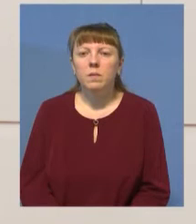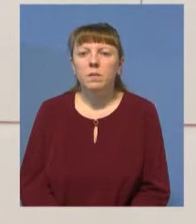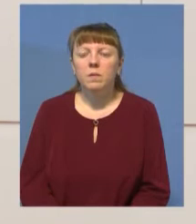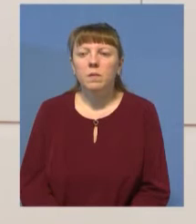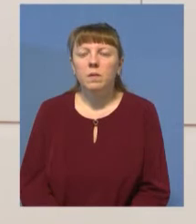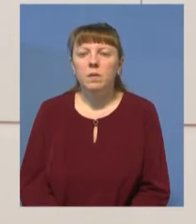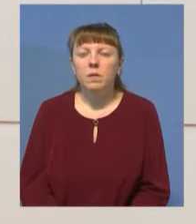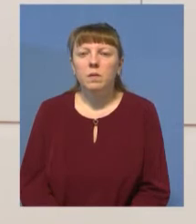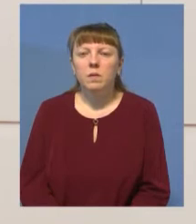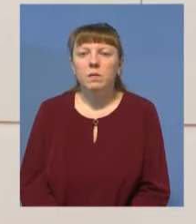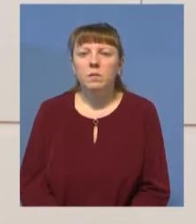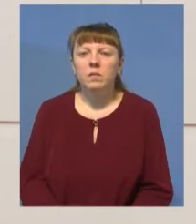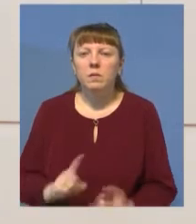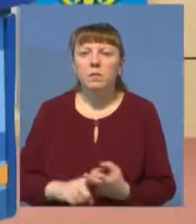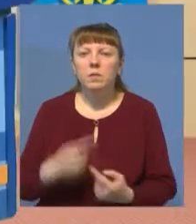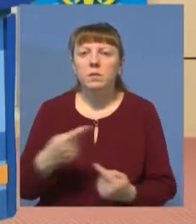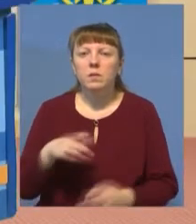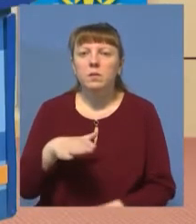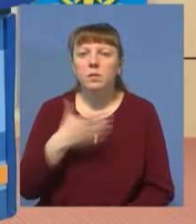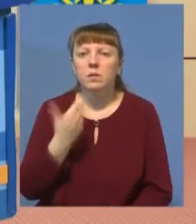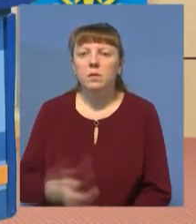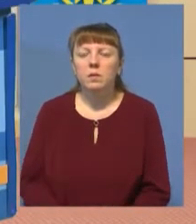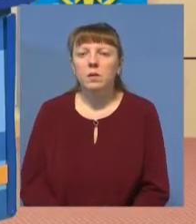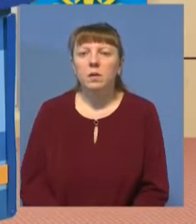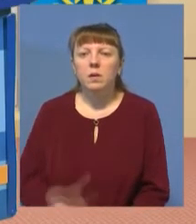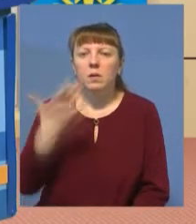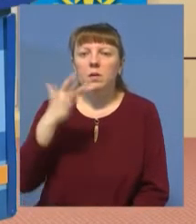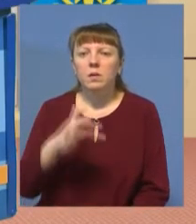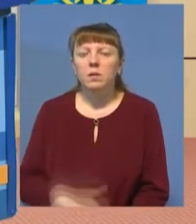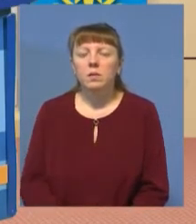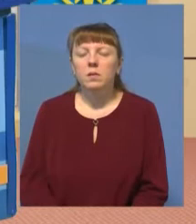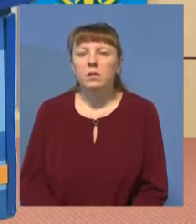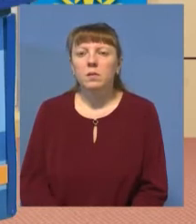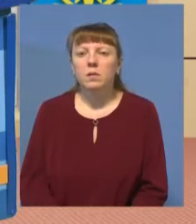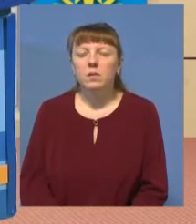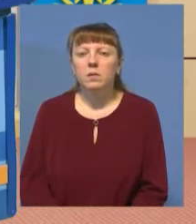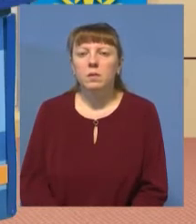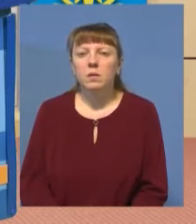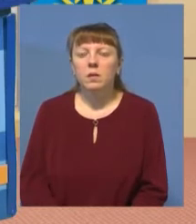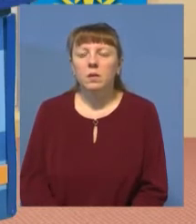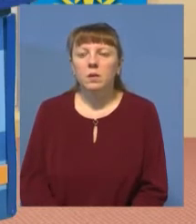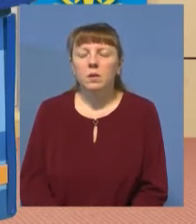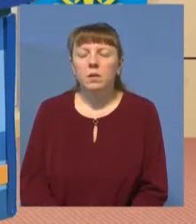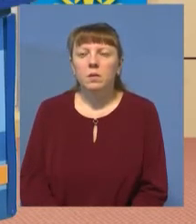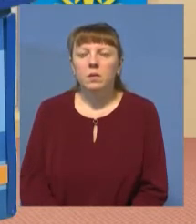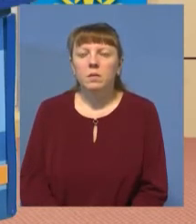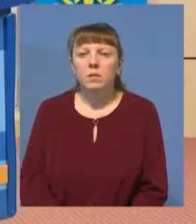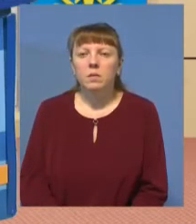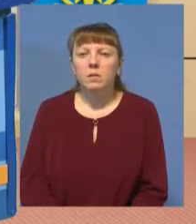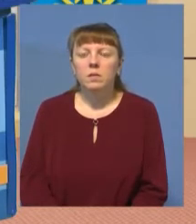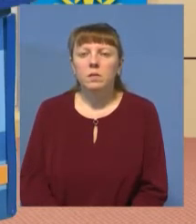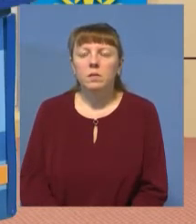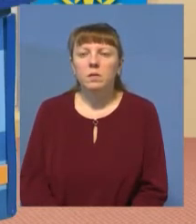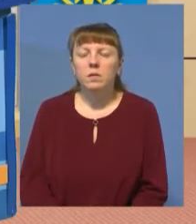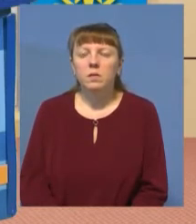Нет, то есть какого-то взаимодействия с другой страной, да, зарубежной страной часто бывает, практически не существует. Ну, очень тяжело.